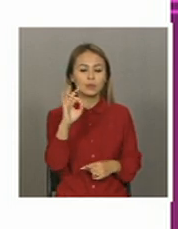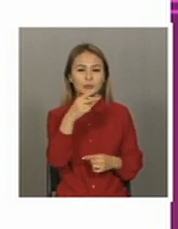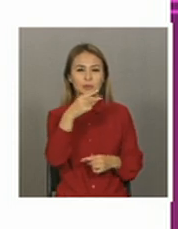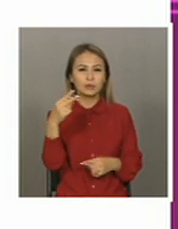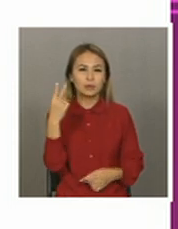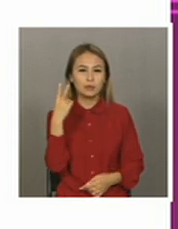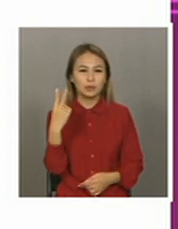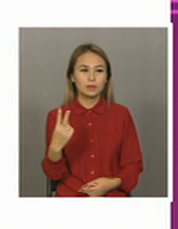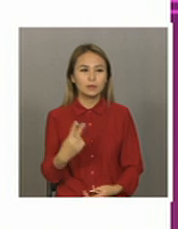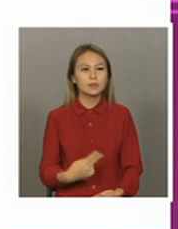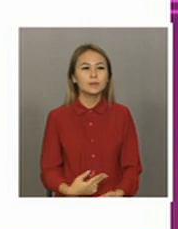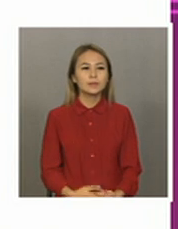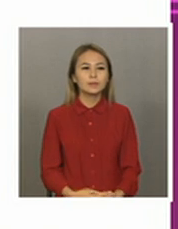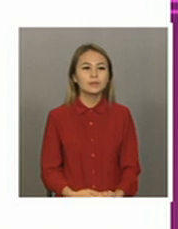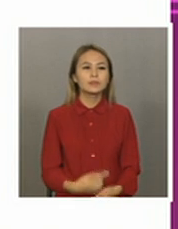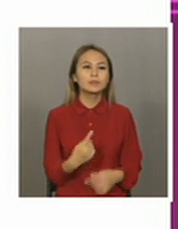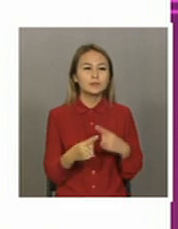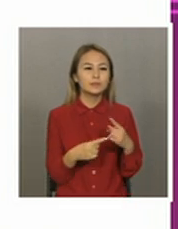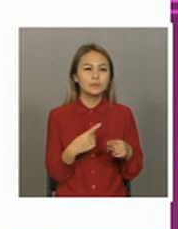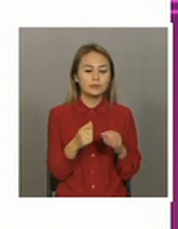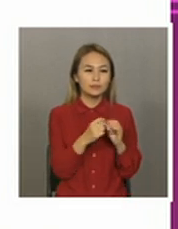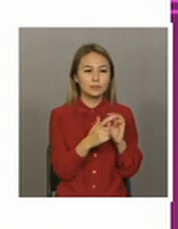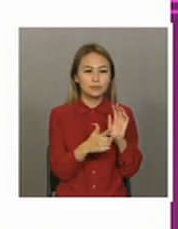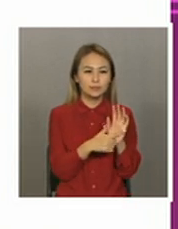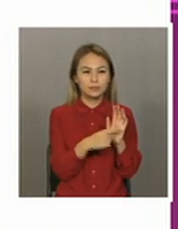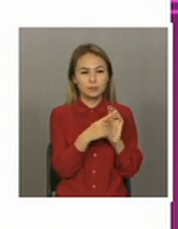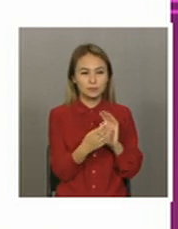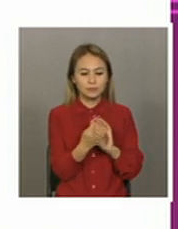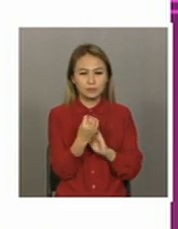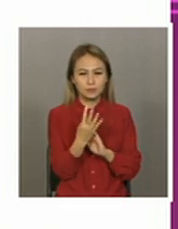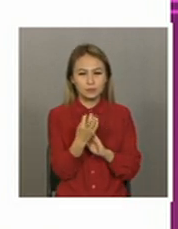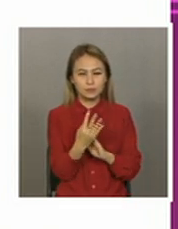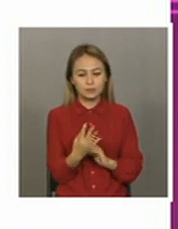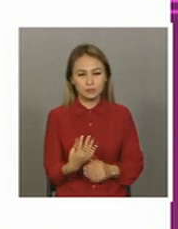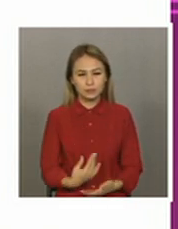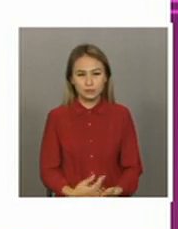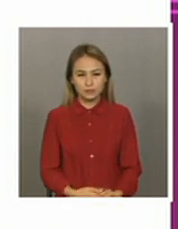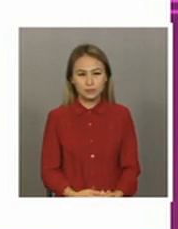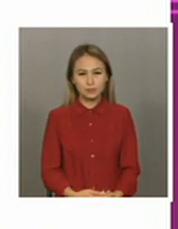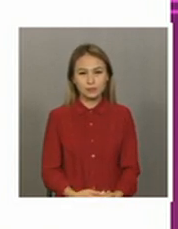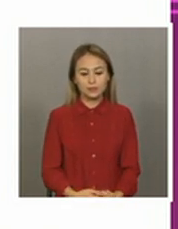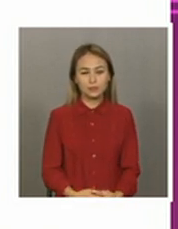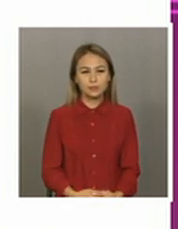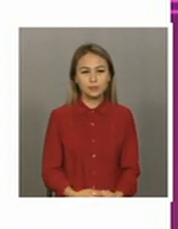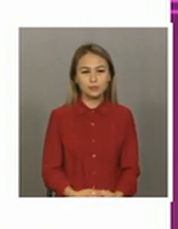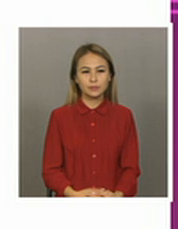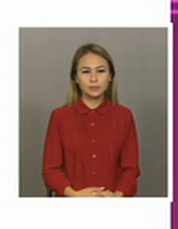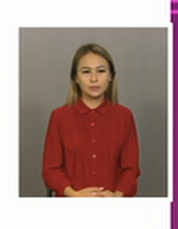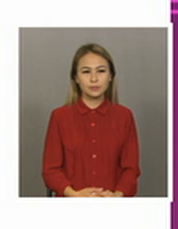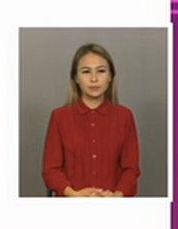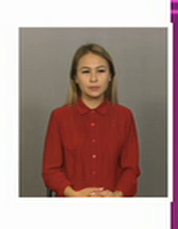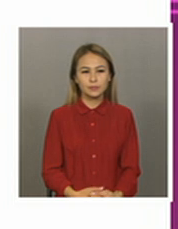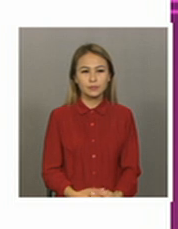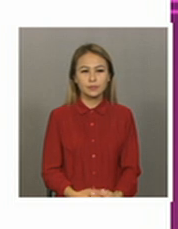2-ге тең. Келесі, 17 мен 14-тің айырмасы. Бірліктен бірлікті, ондықтан ондықты